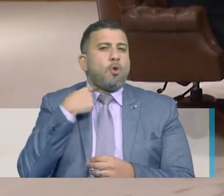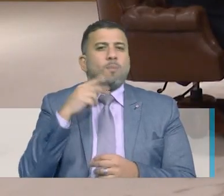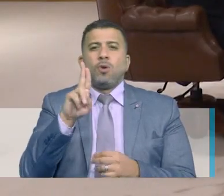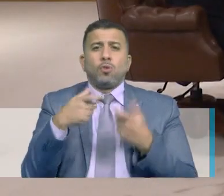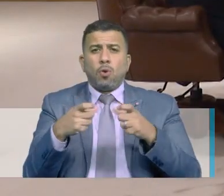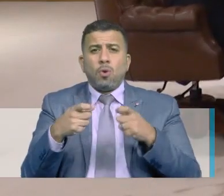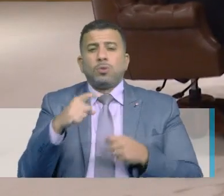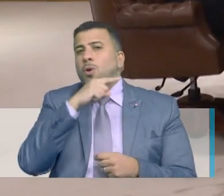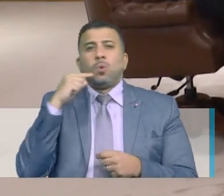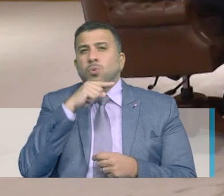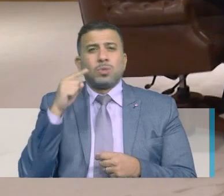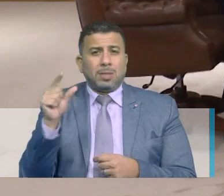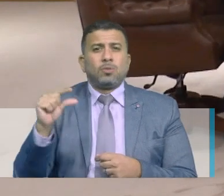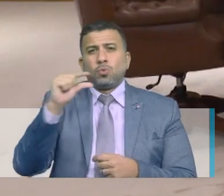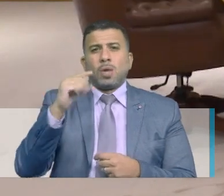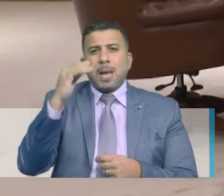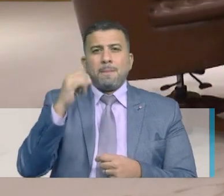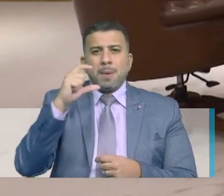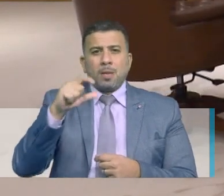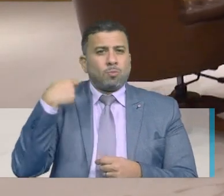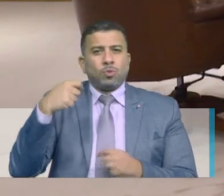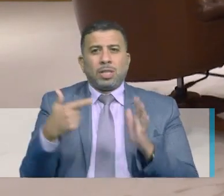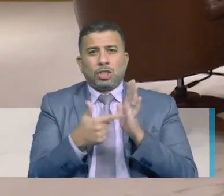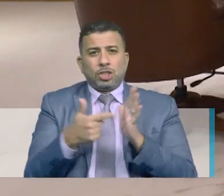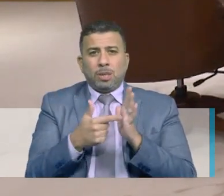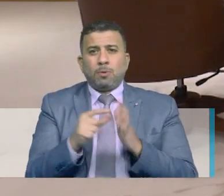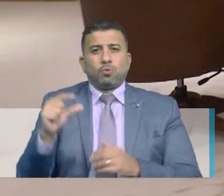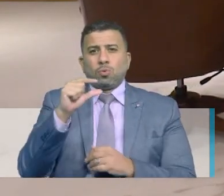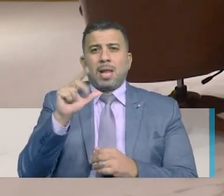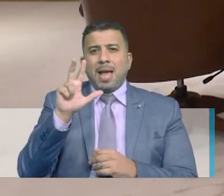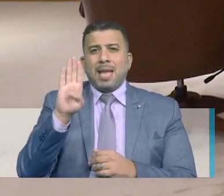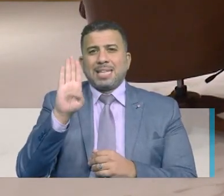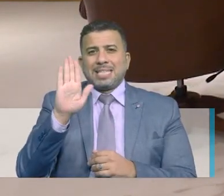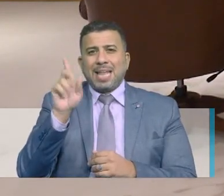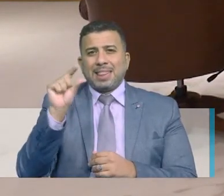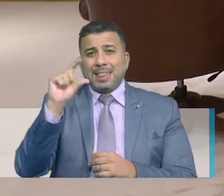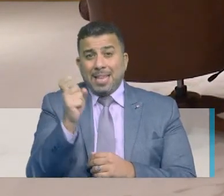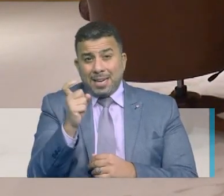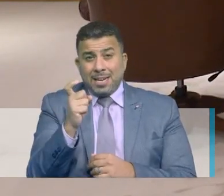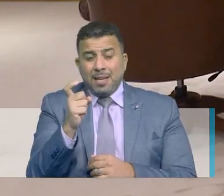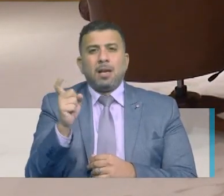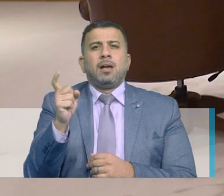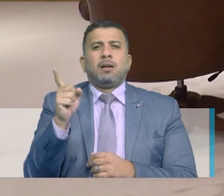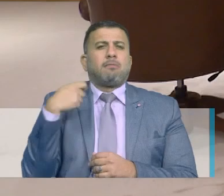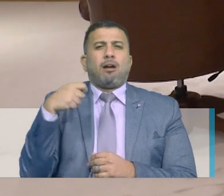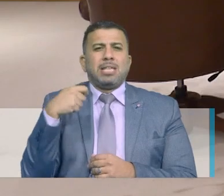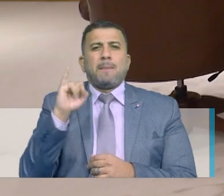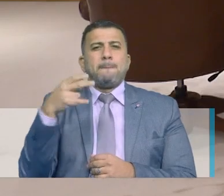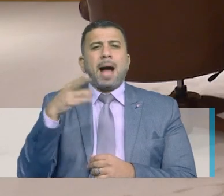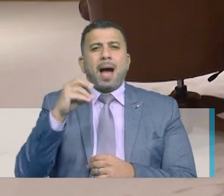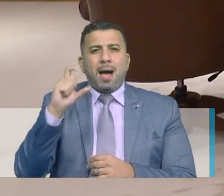بموسكو دكتور حميد مجهول النعيمي مدير الجامعه والدكتور اليكسيس ساندر كوليشوف رئيس المعهد